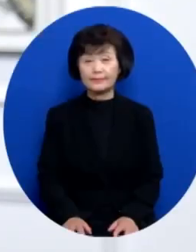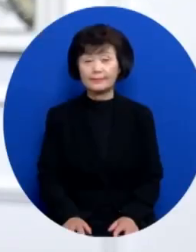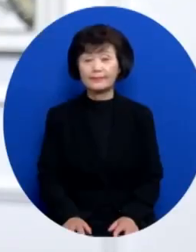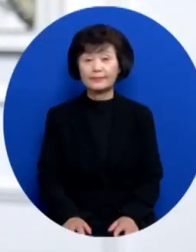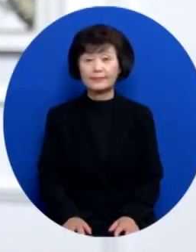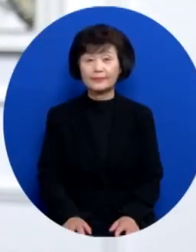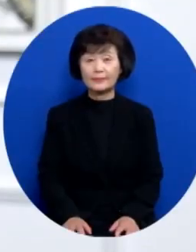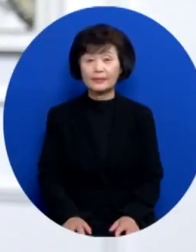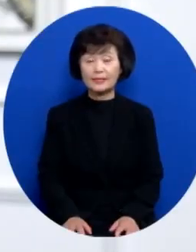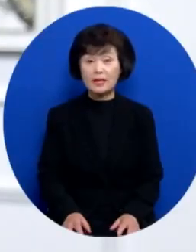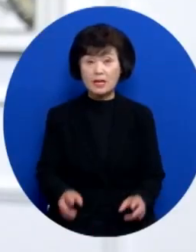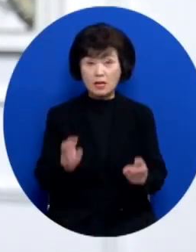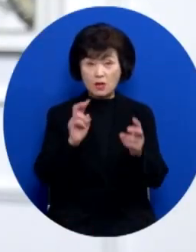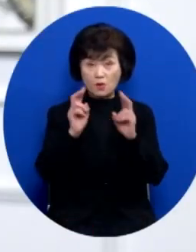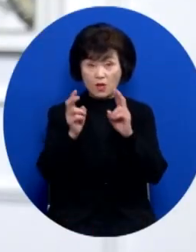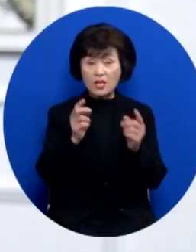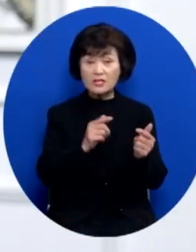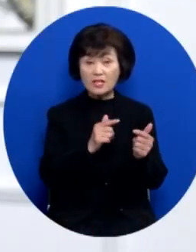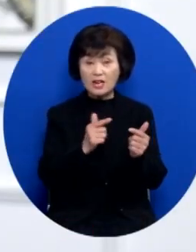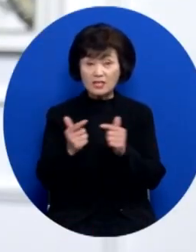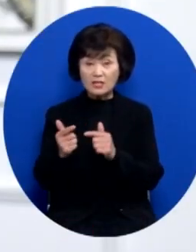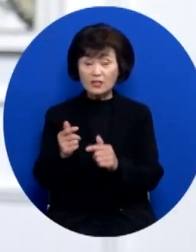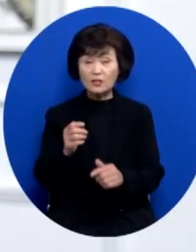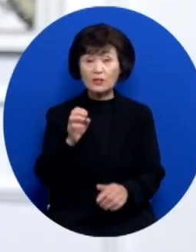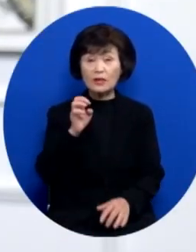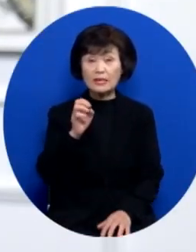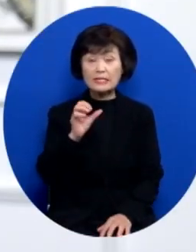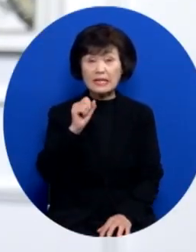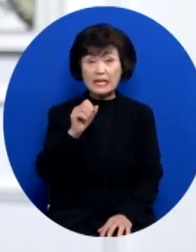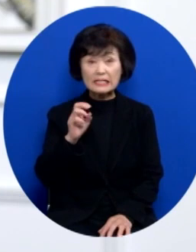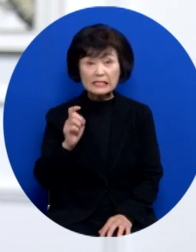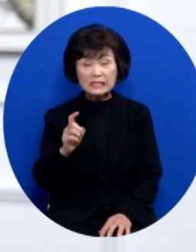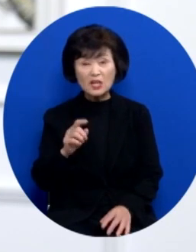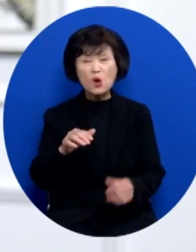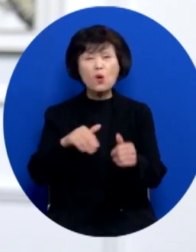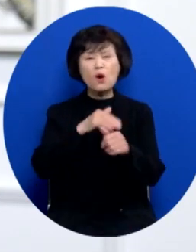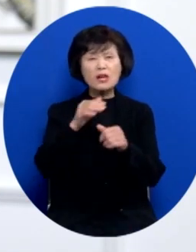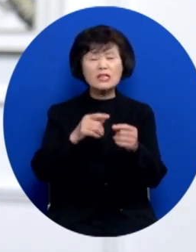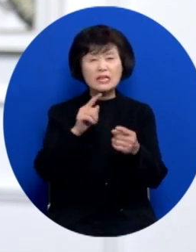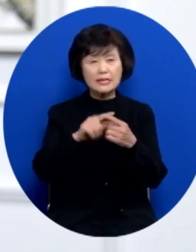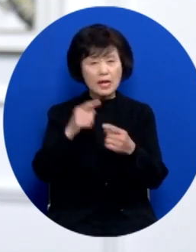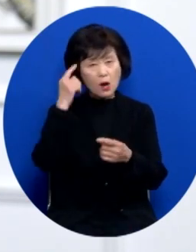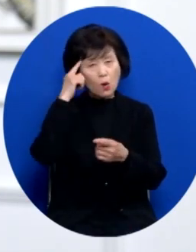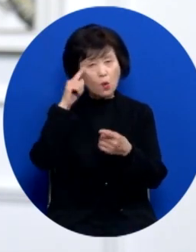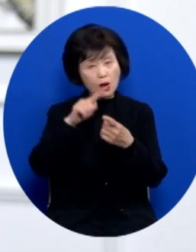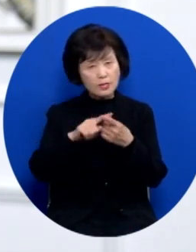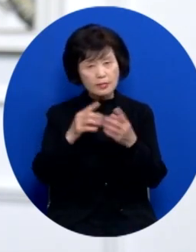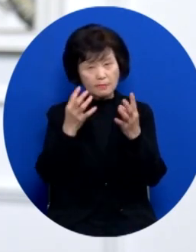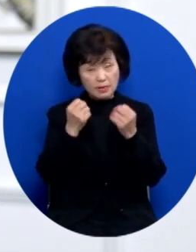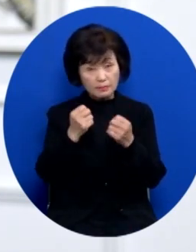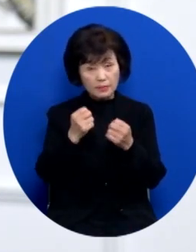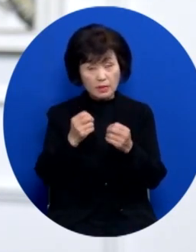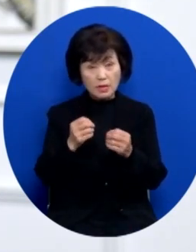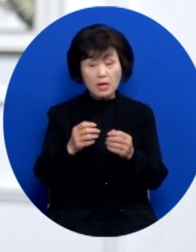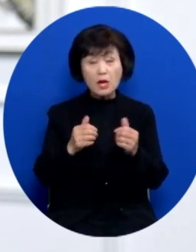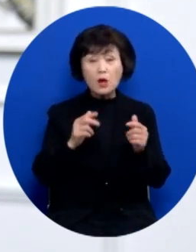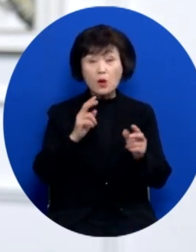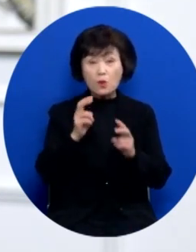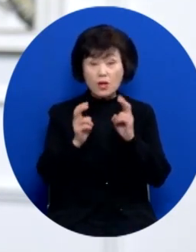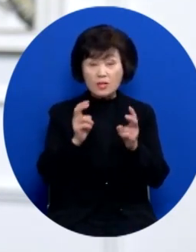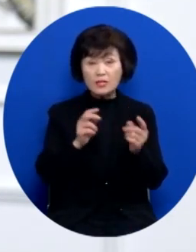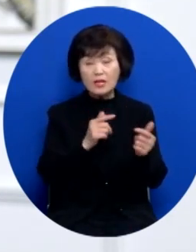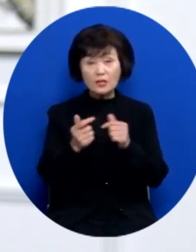이제 기업들도 ESG 경영으로 환경에 관심합니다. 이제까지 기업과 투자자들에게 중요한